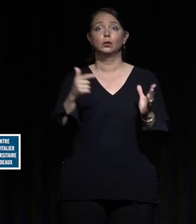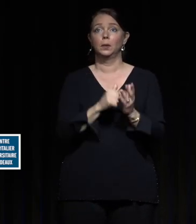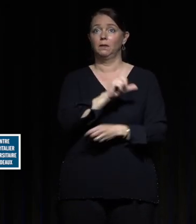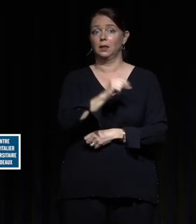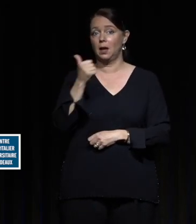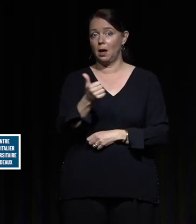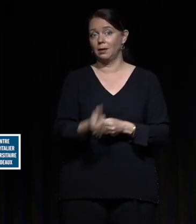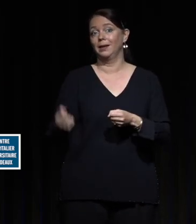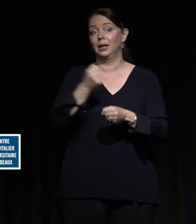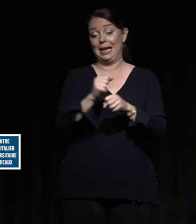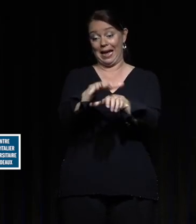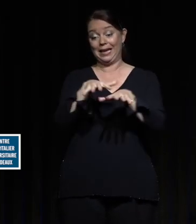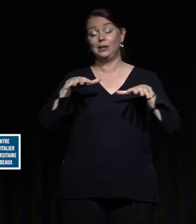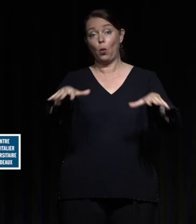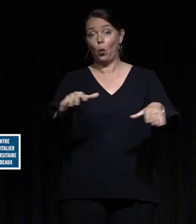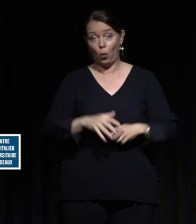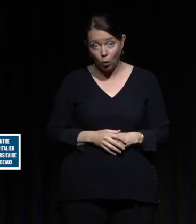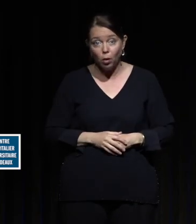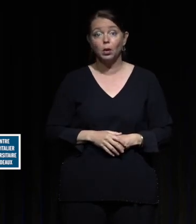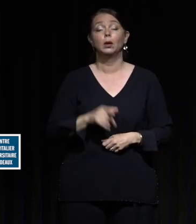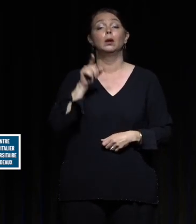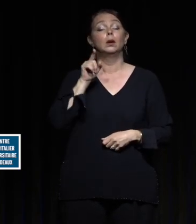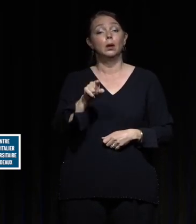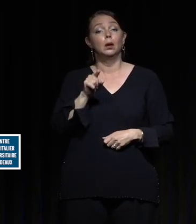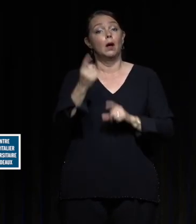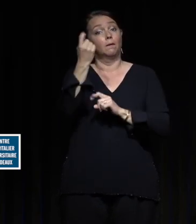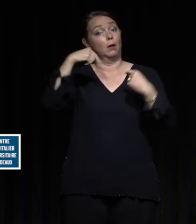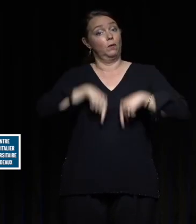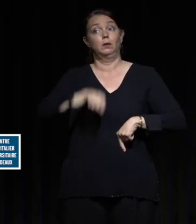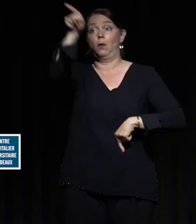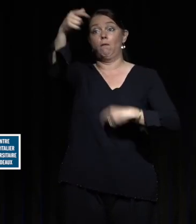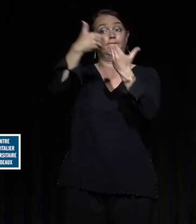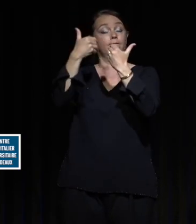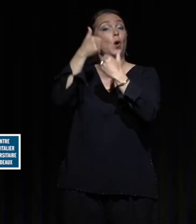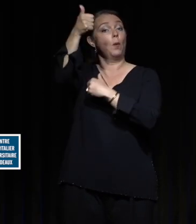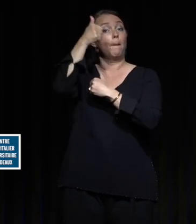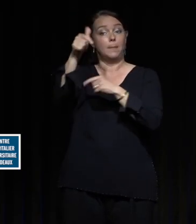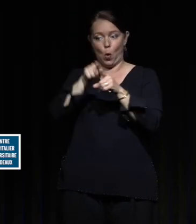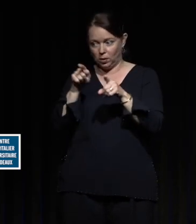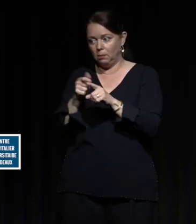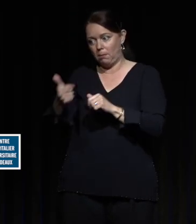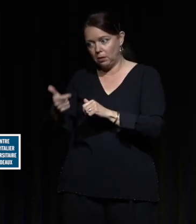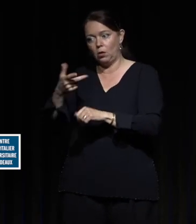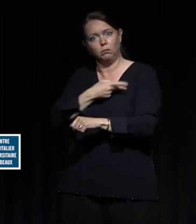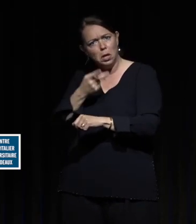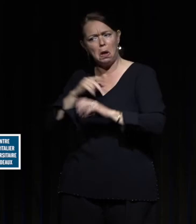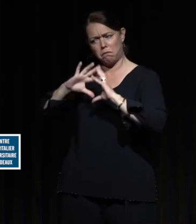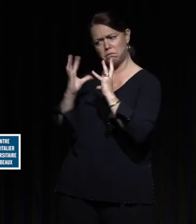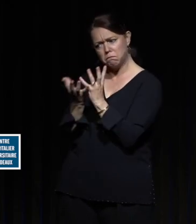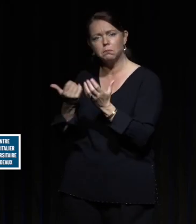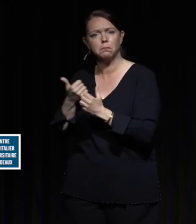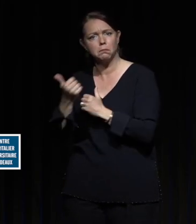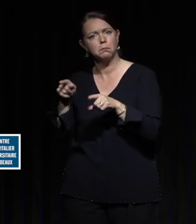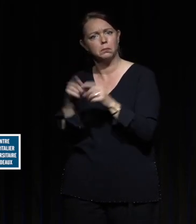de créer des réseaux. C'était la demande du gouvernement et des praticiens. Et donc, la